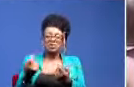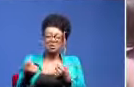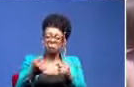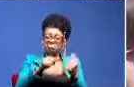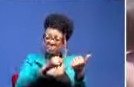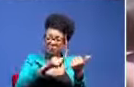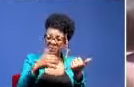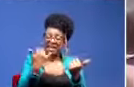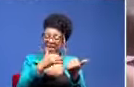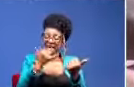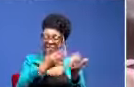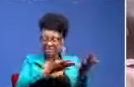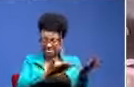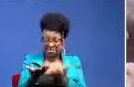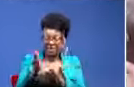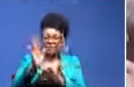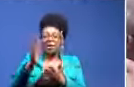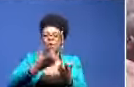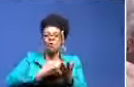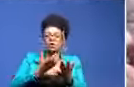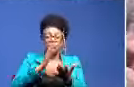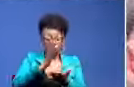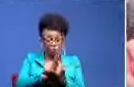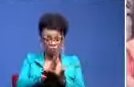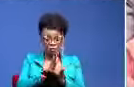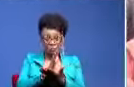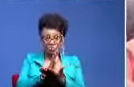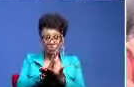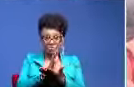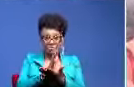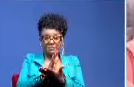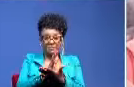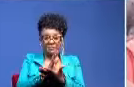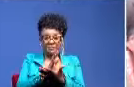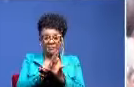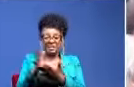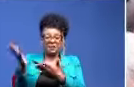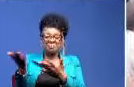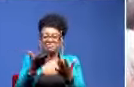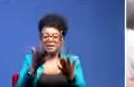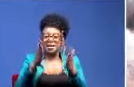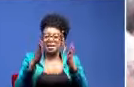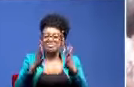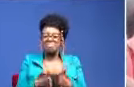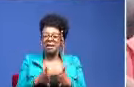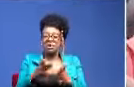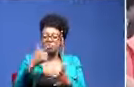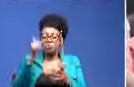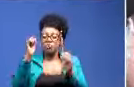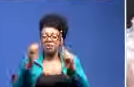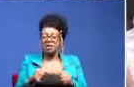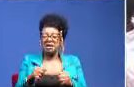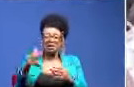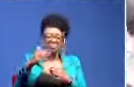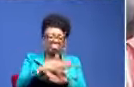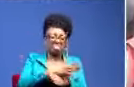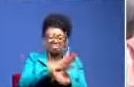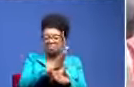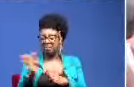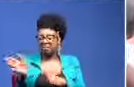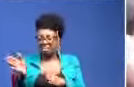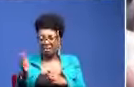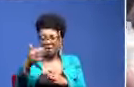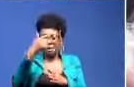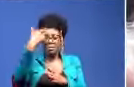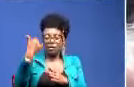yao, si ndio? Ati waweke mtu ya kukatwa namna hii, ya kukatwa namna hii, kwa sababu